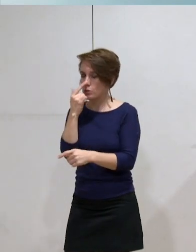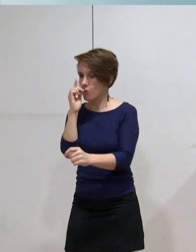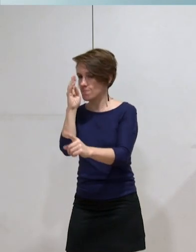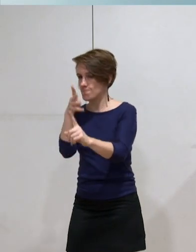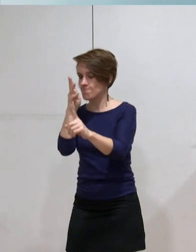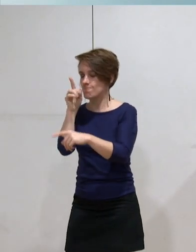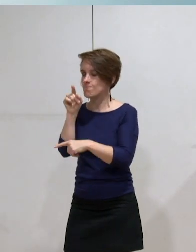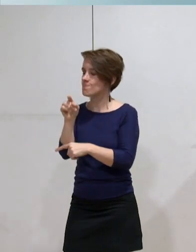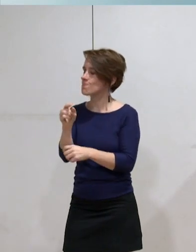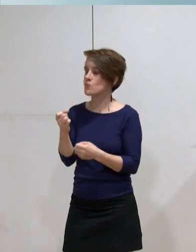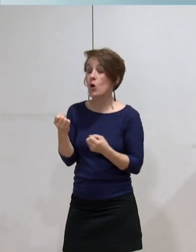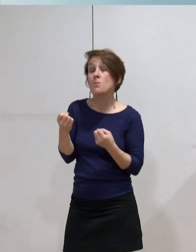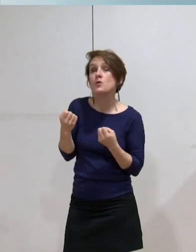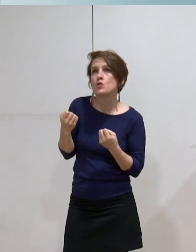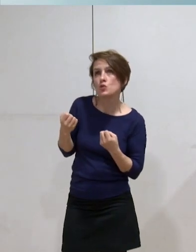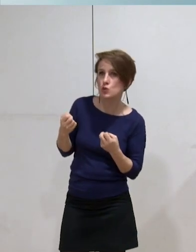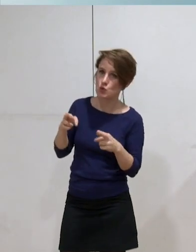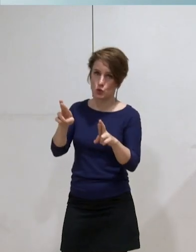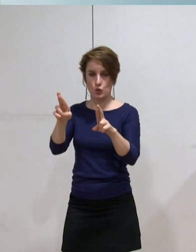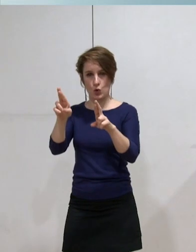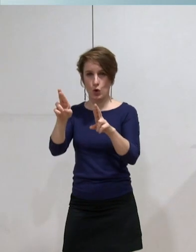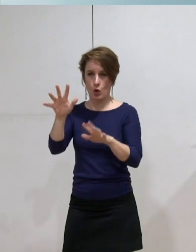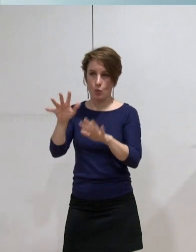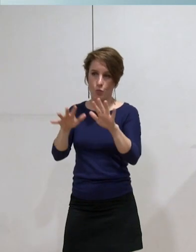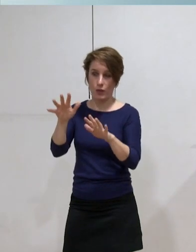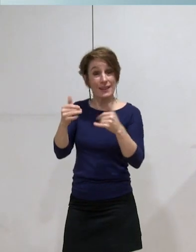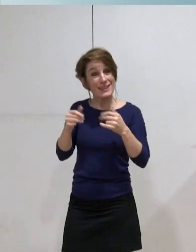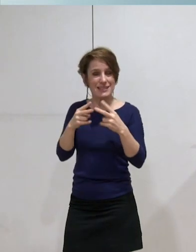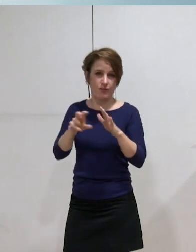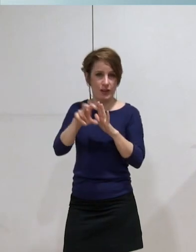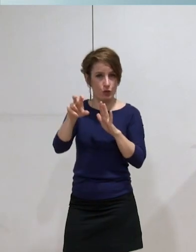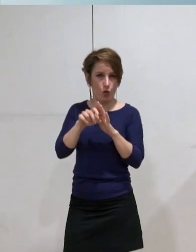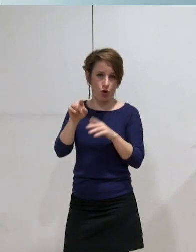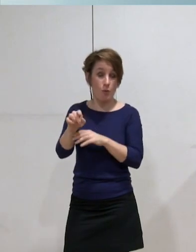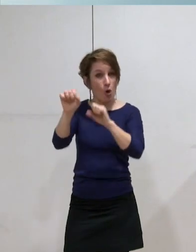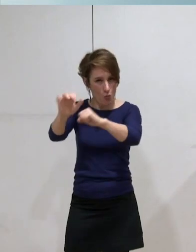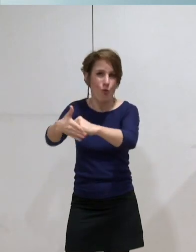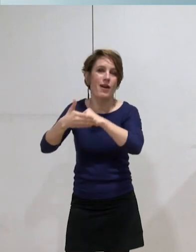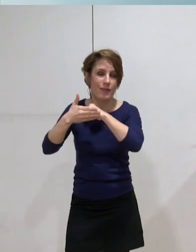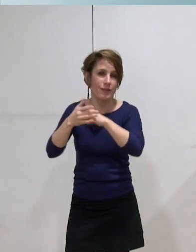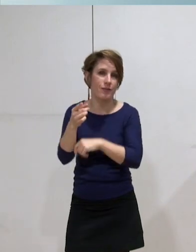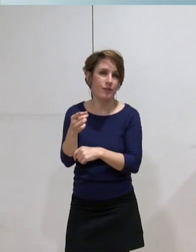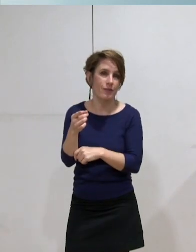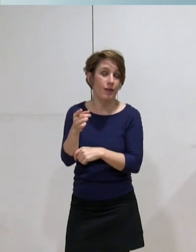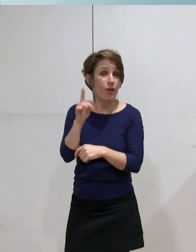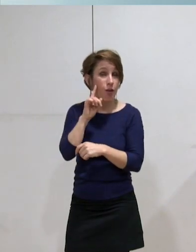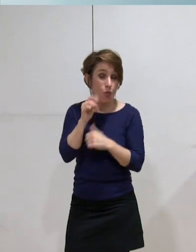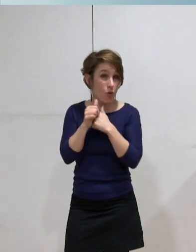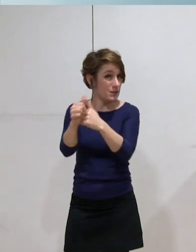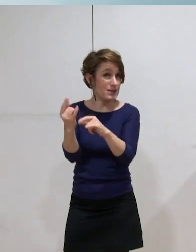peut-être pas exclusivement mais un peu principalement sur la ville de Grenoble surtout que ça correspond à son histoire